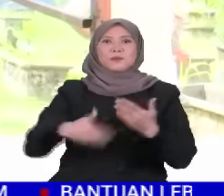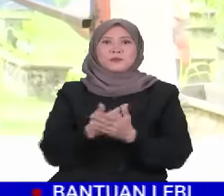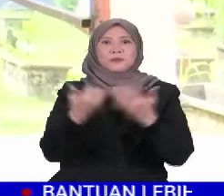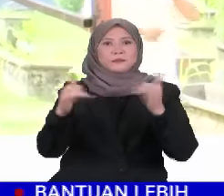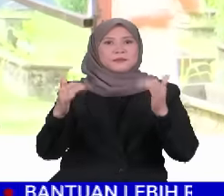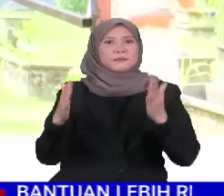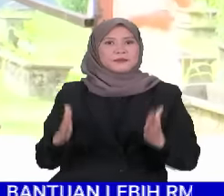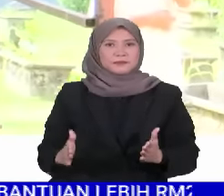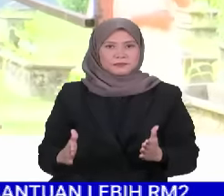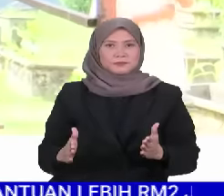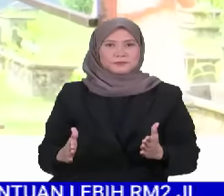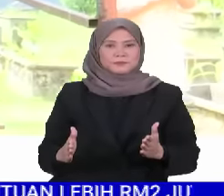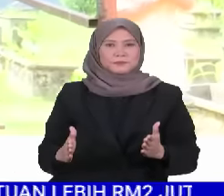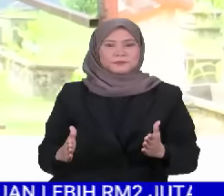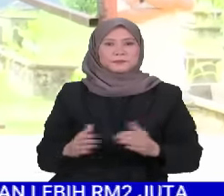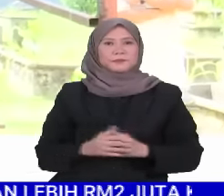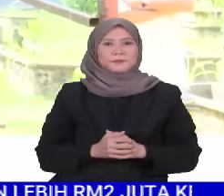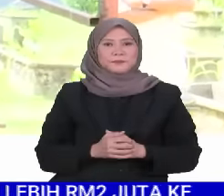main-main